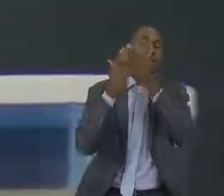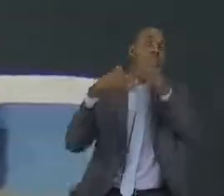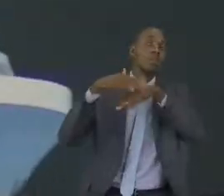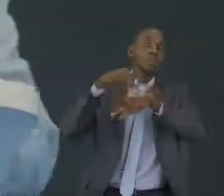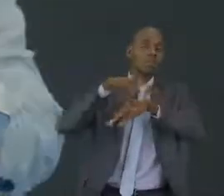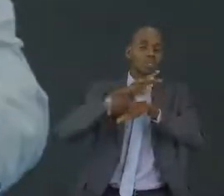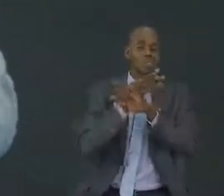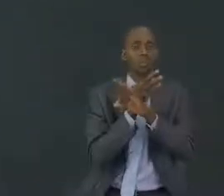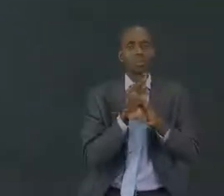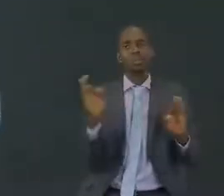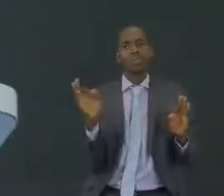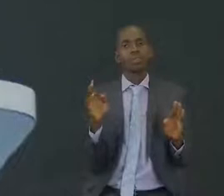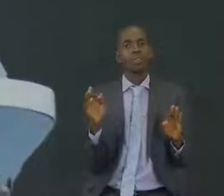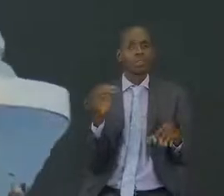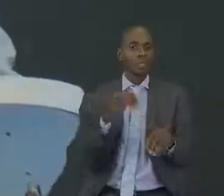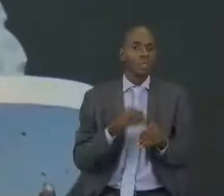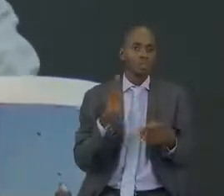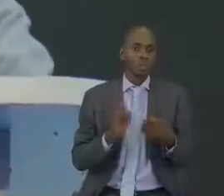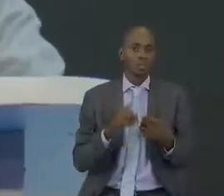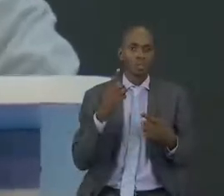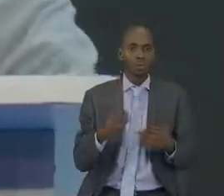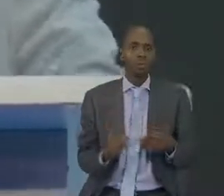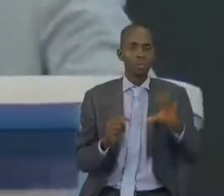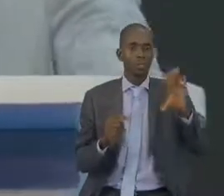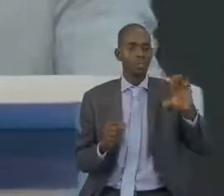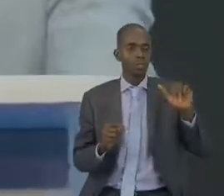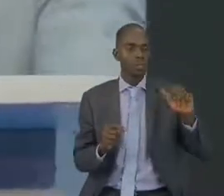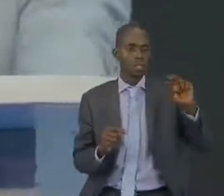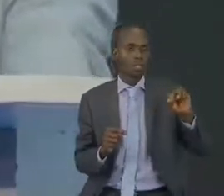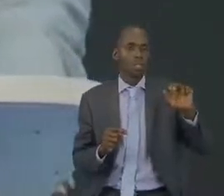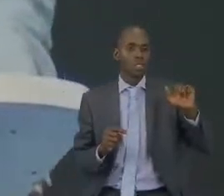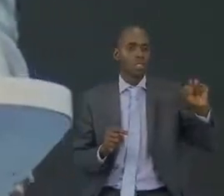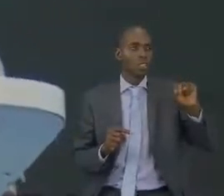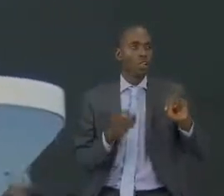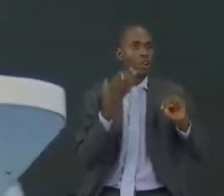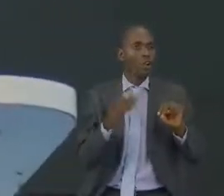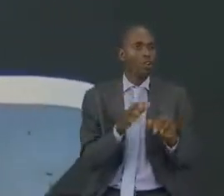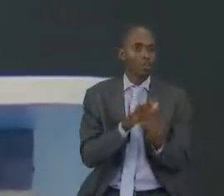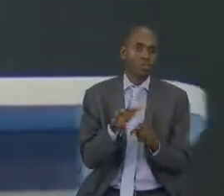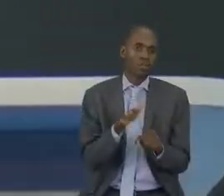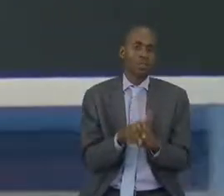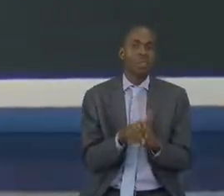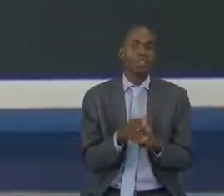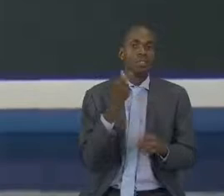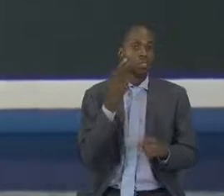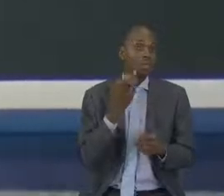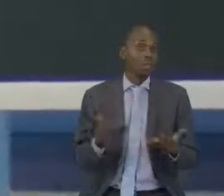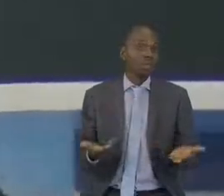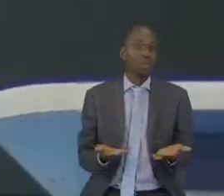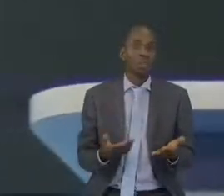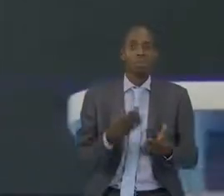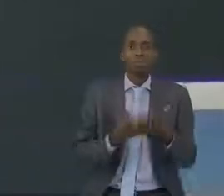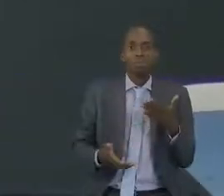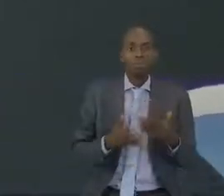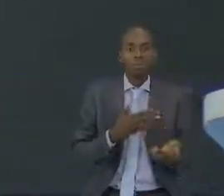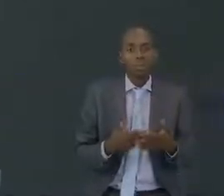Libération surnaturelle pour le canon de la suffisance. Vous voyez, peu importe ce que